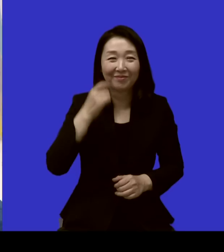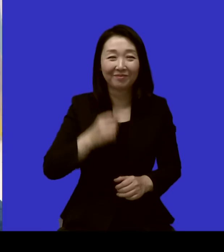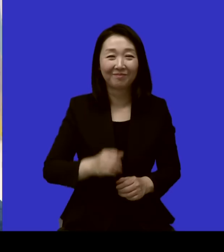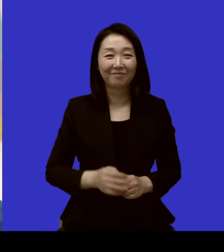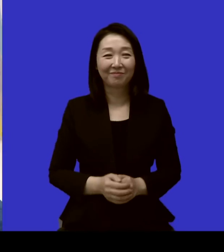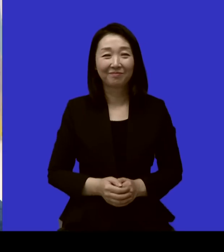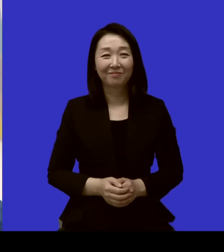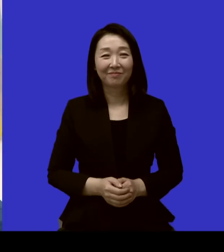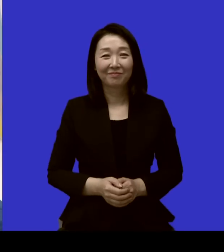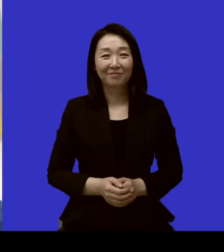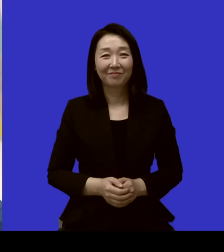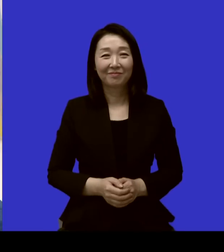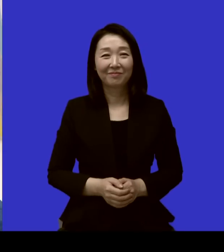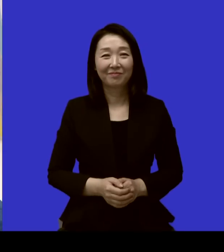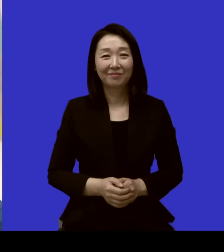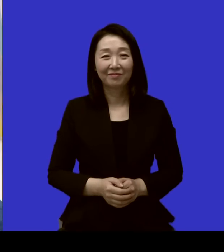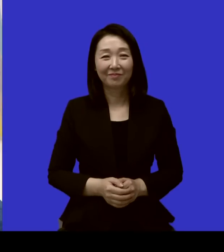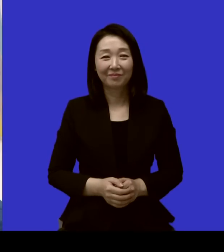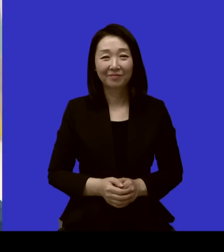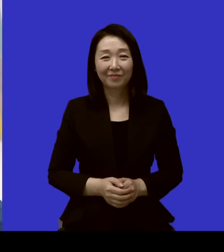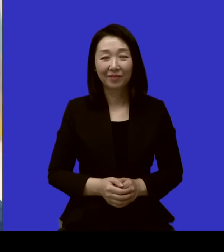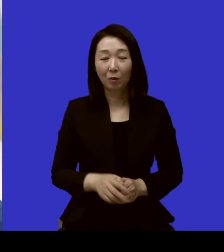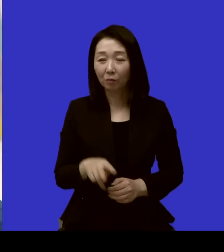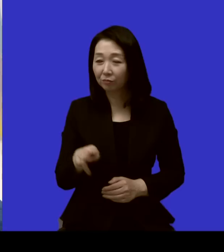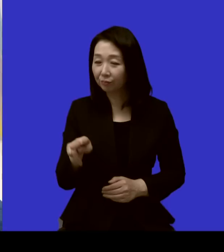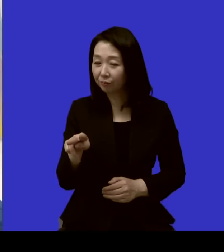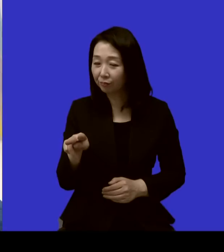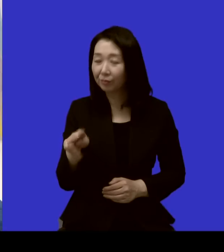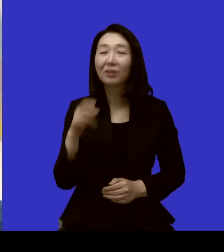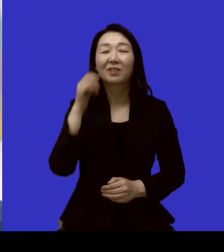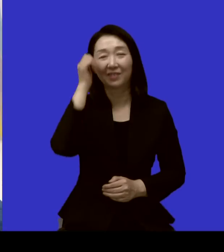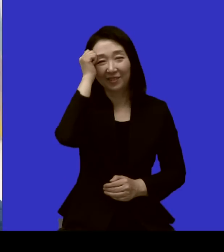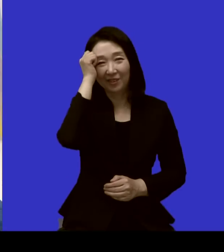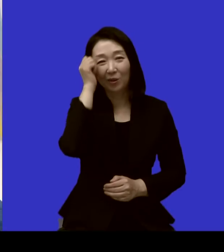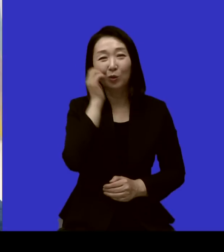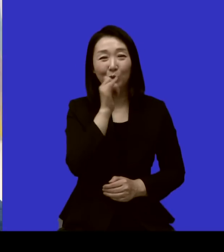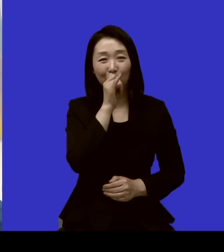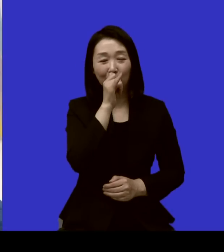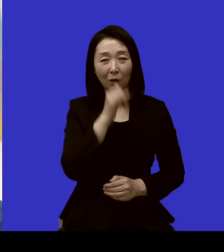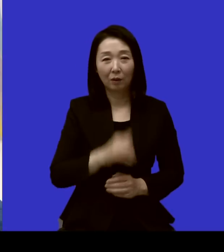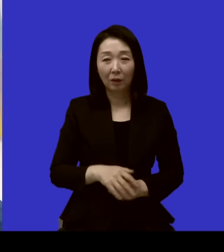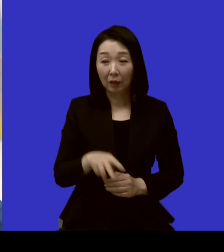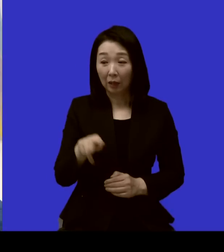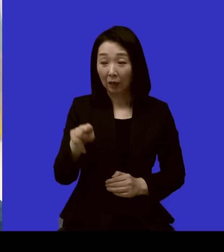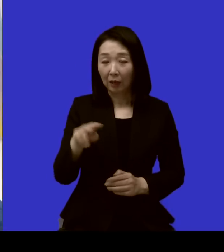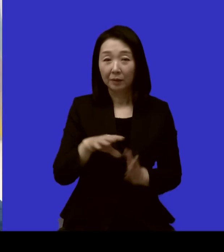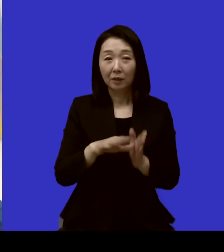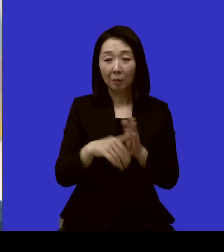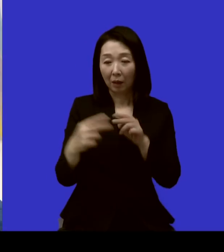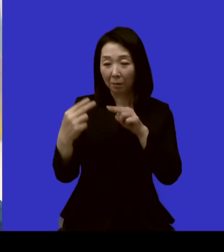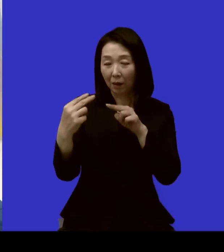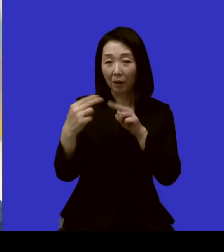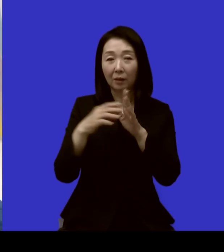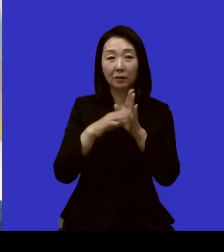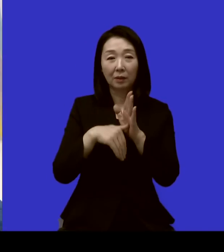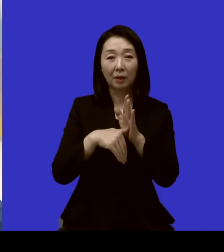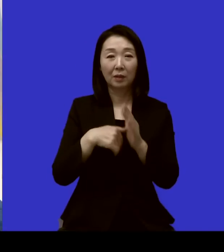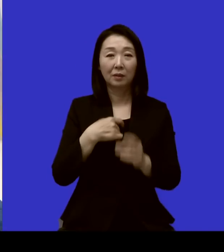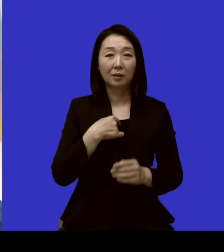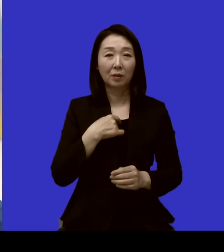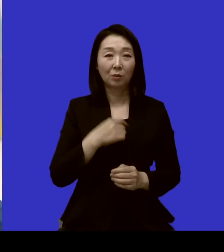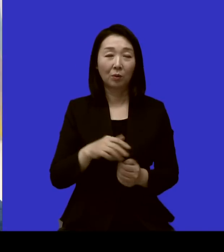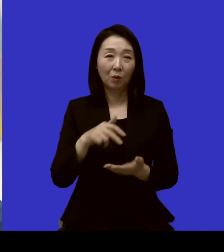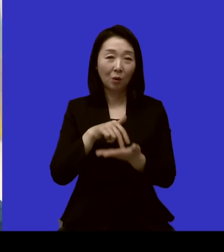있죠. 근데 그냥 이렇게 물끄러미 쳐다봤던 기억이 있어요. 아. 근데 쳐다보는 그 시선의 마주침 속에서